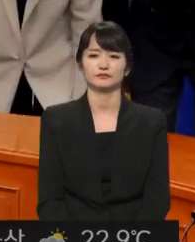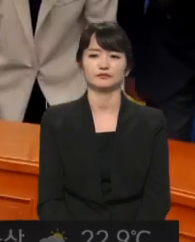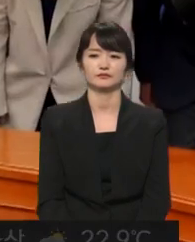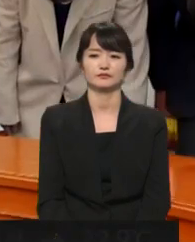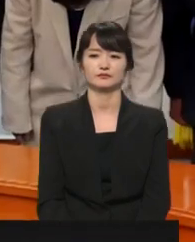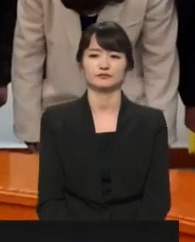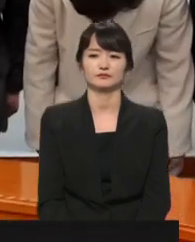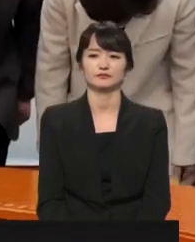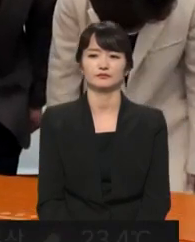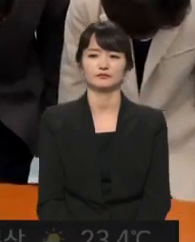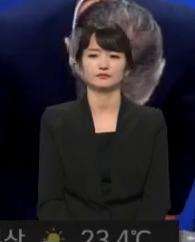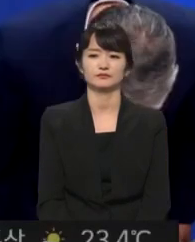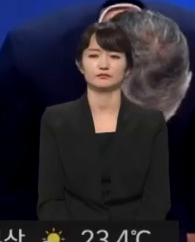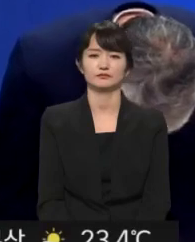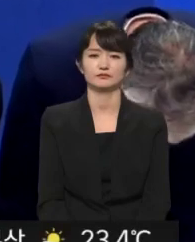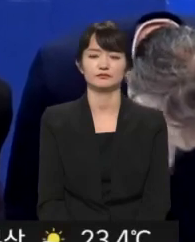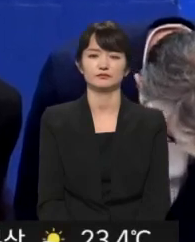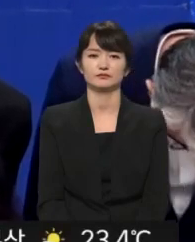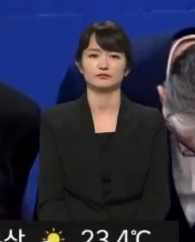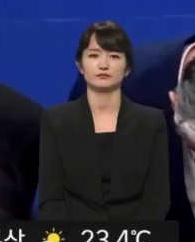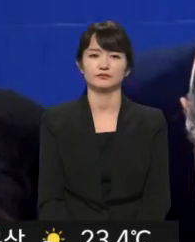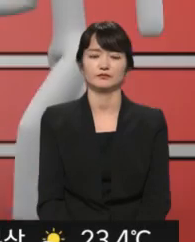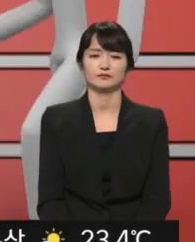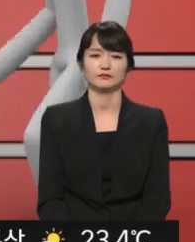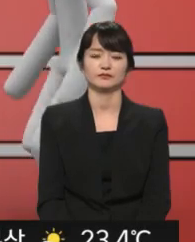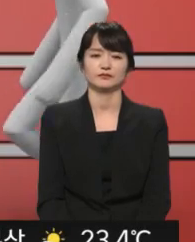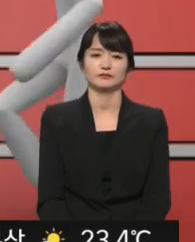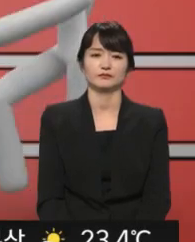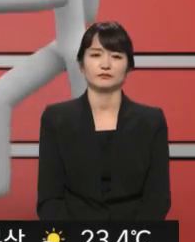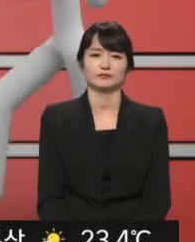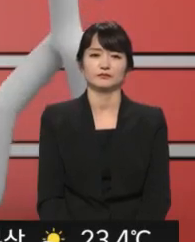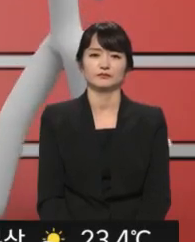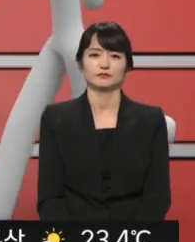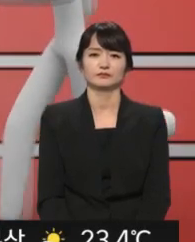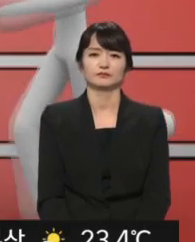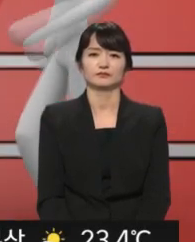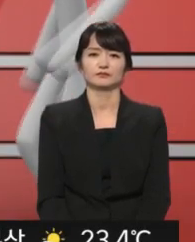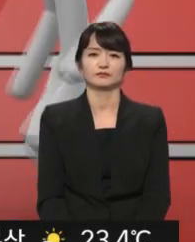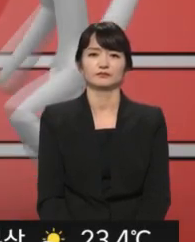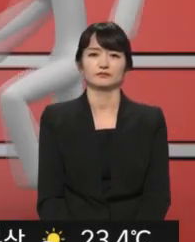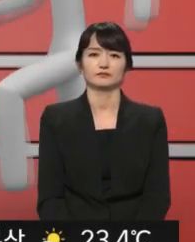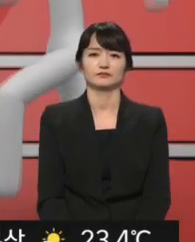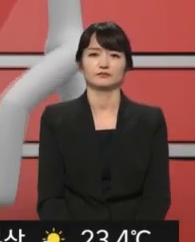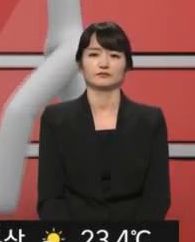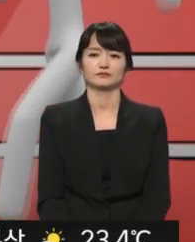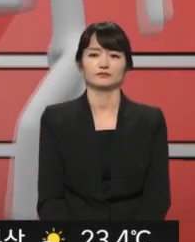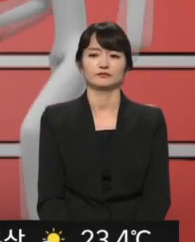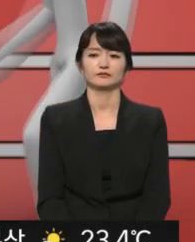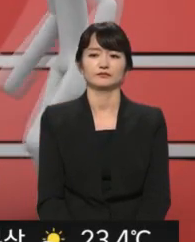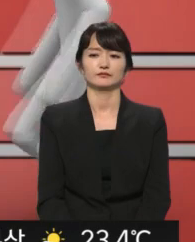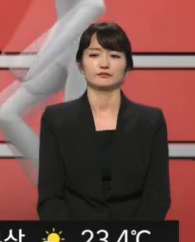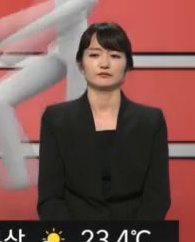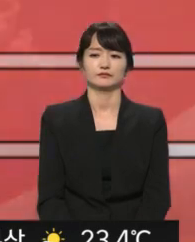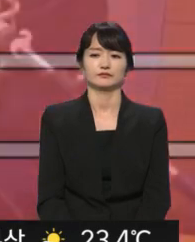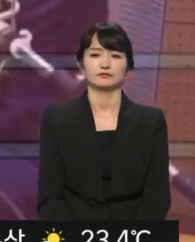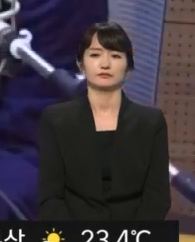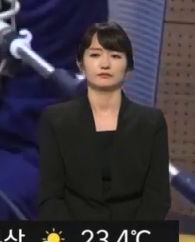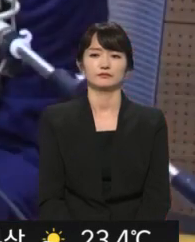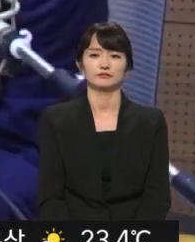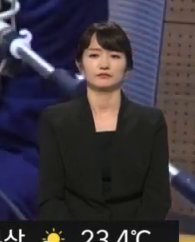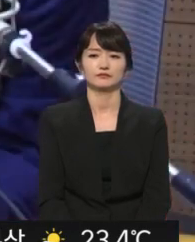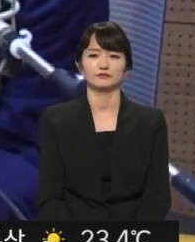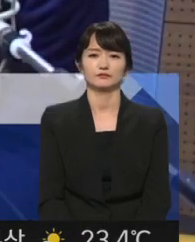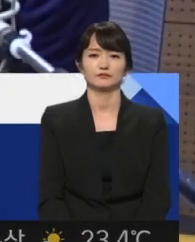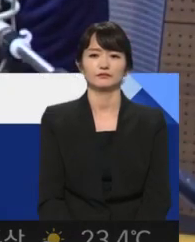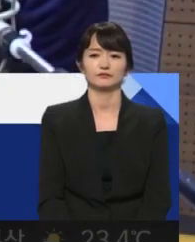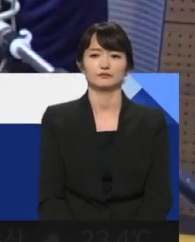또 주저앉고 마는가. 누가 나의 손을 좀 잡아줘.